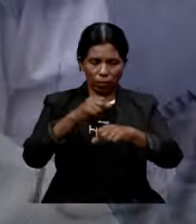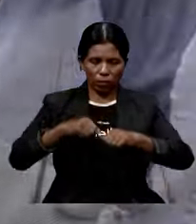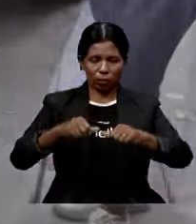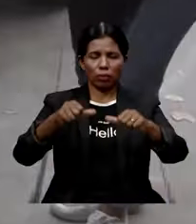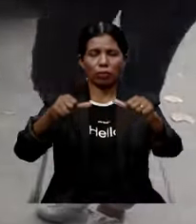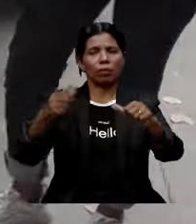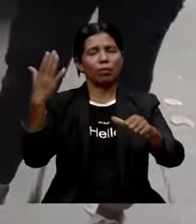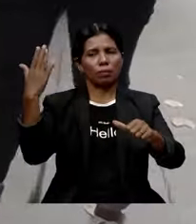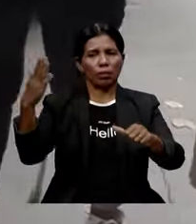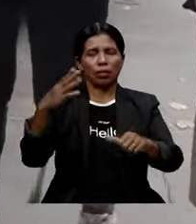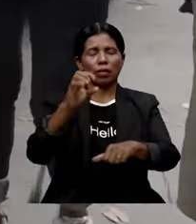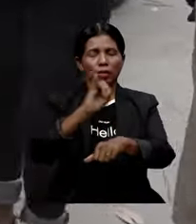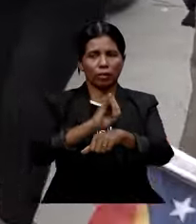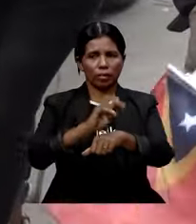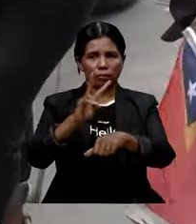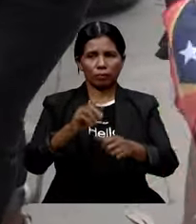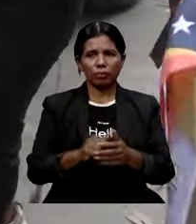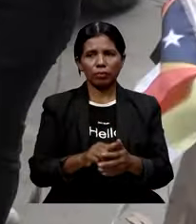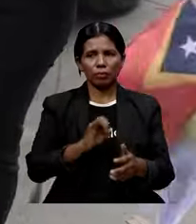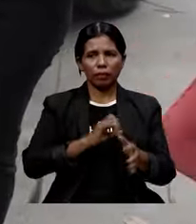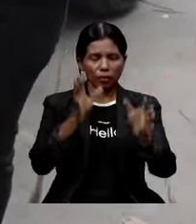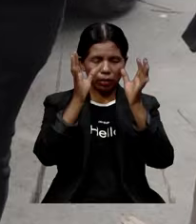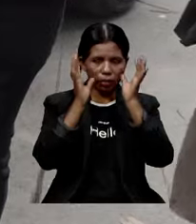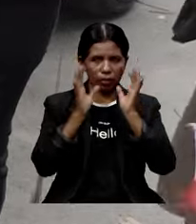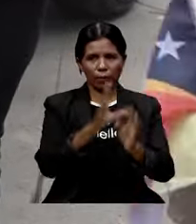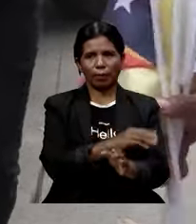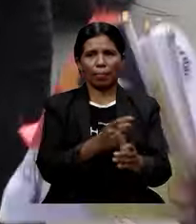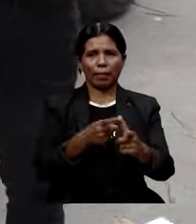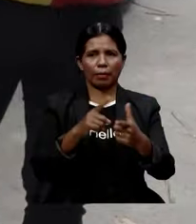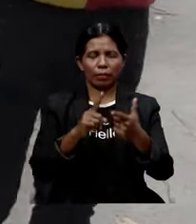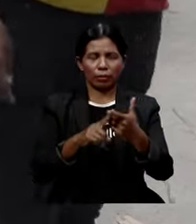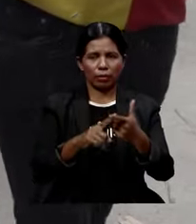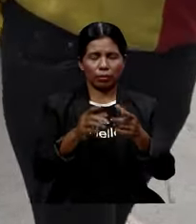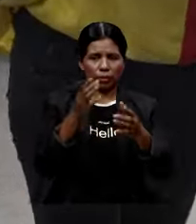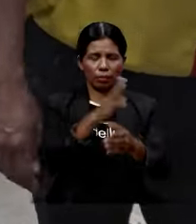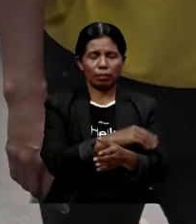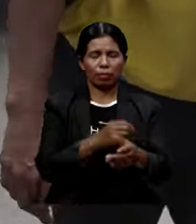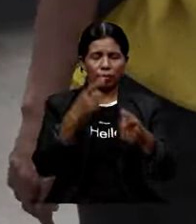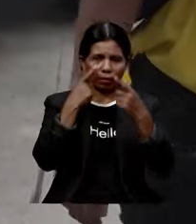Vatikan. Tamba tristi usi kela pap.